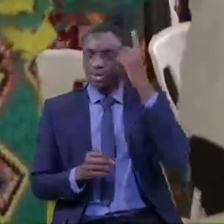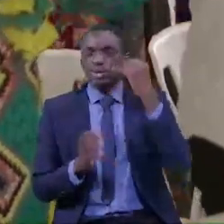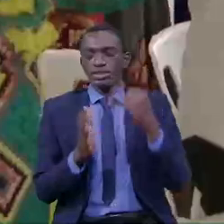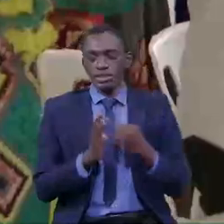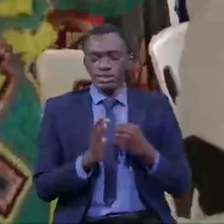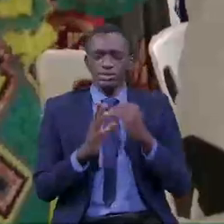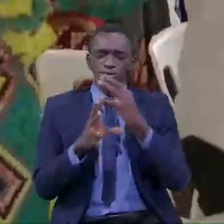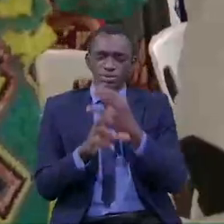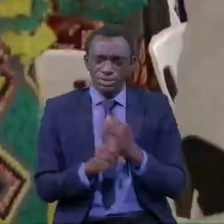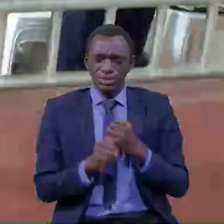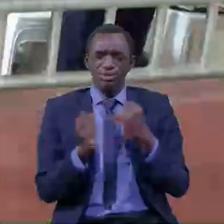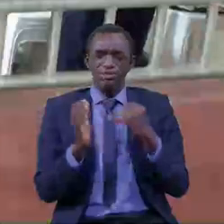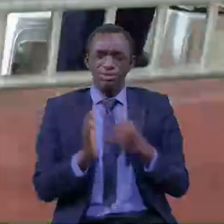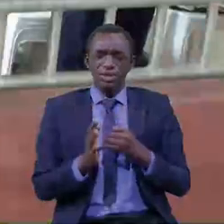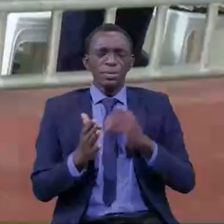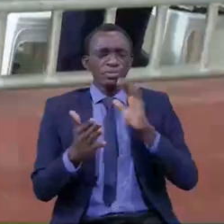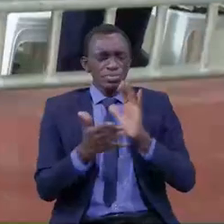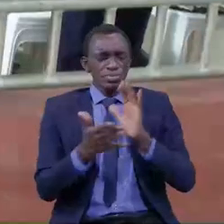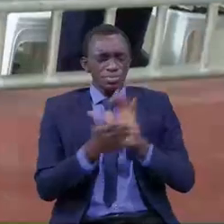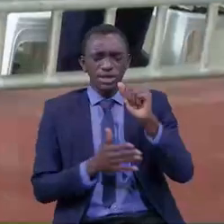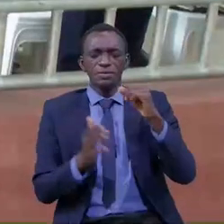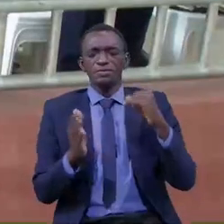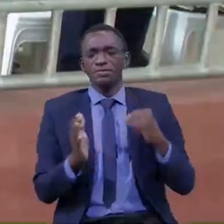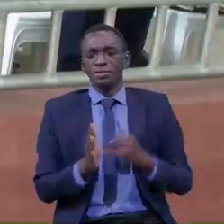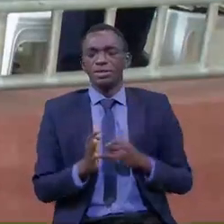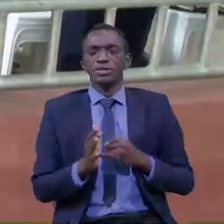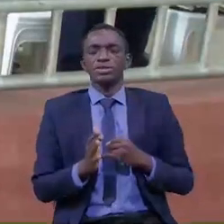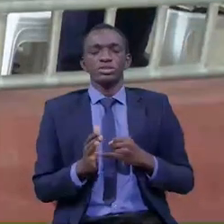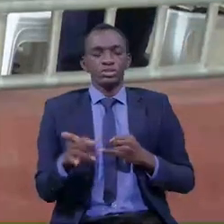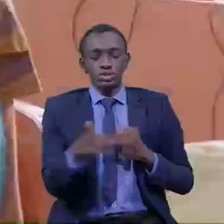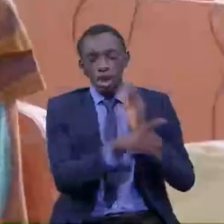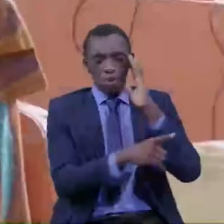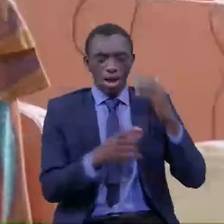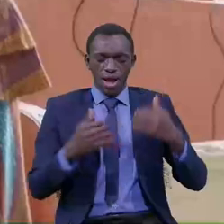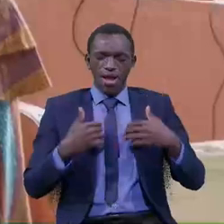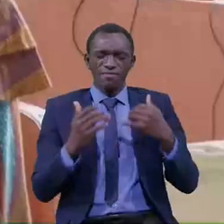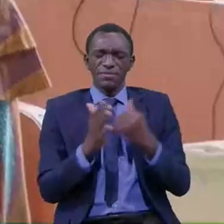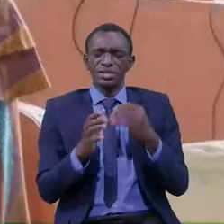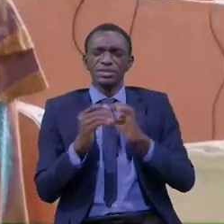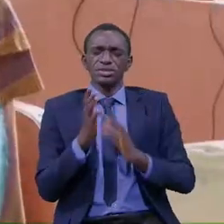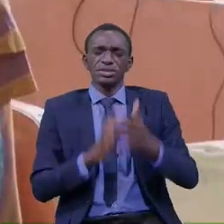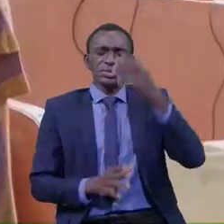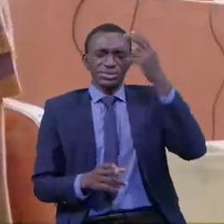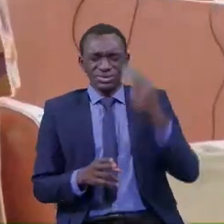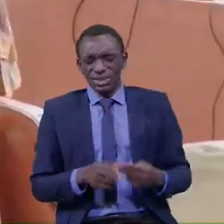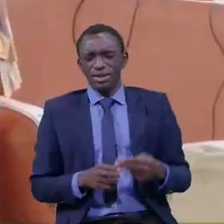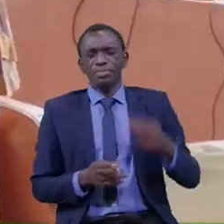Reçois-la. Crois en elle. Et tu l'auras au nom de Jésus.